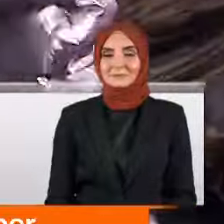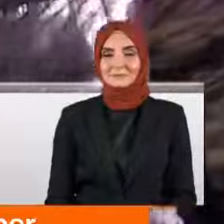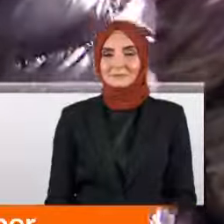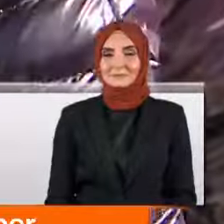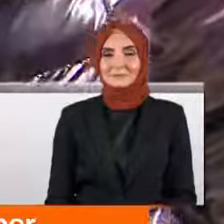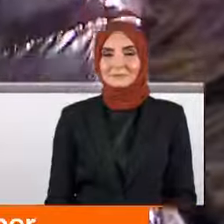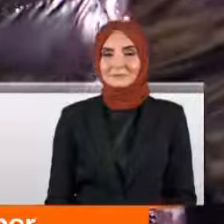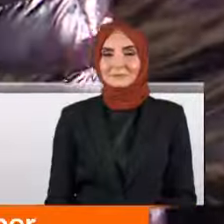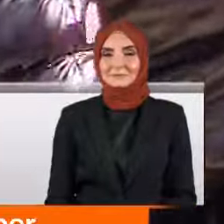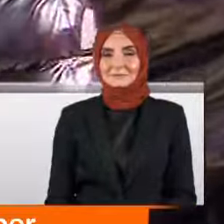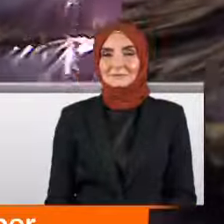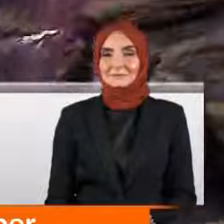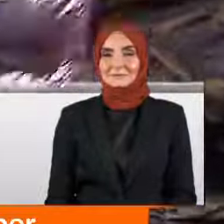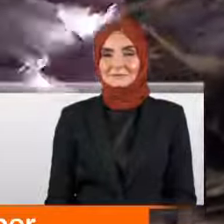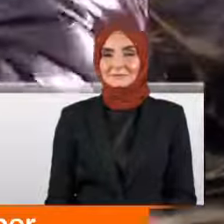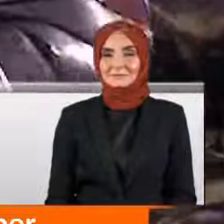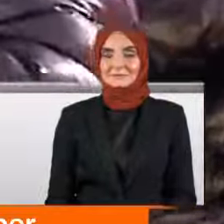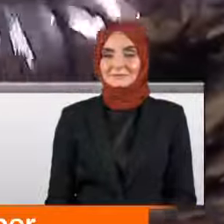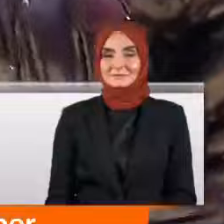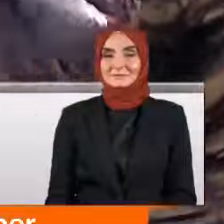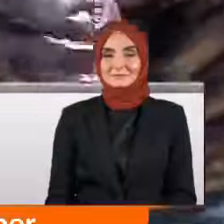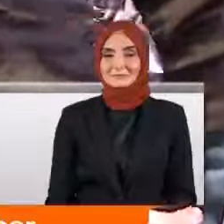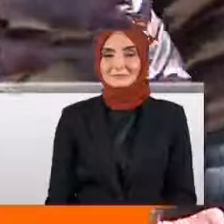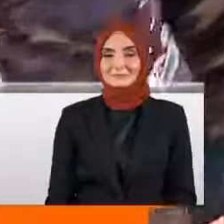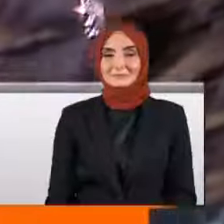yabancı yok. Utanırım. Utanma. Kimse duymayacak ben.